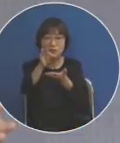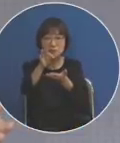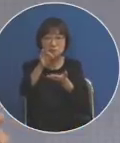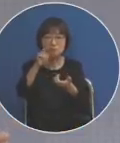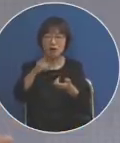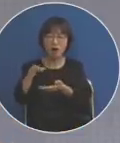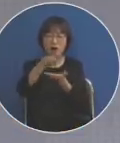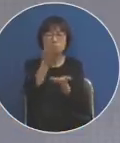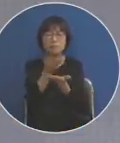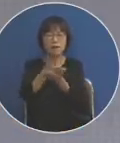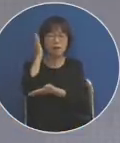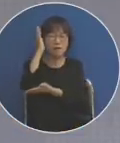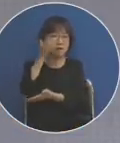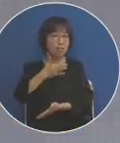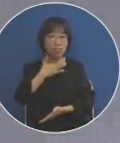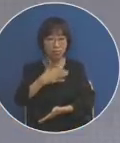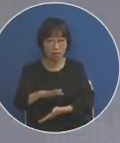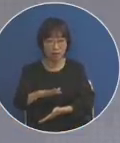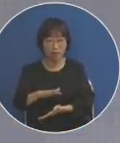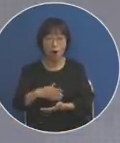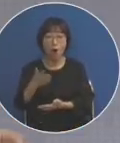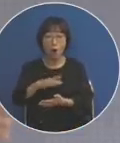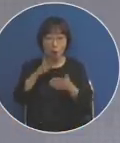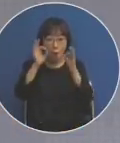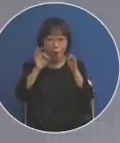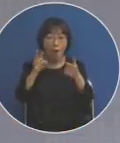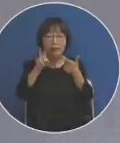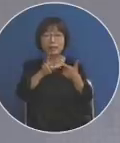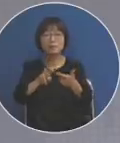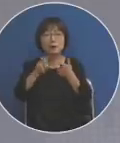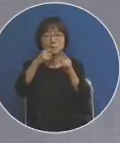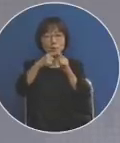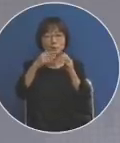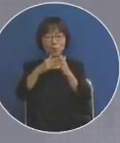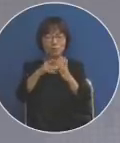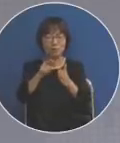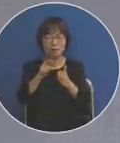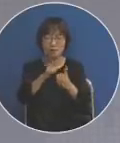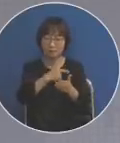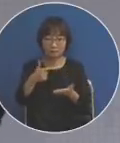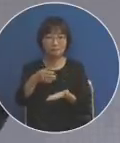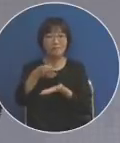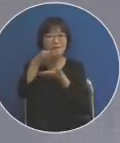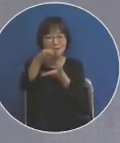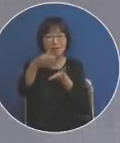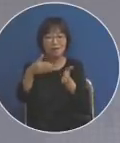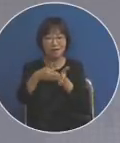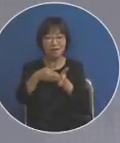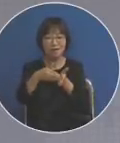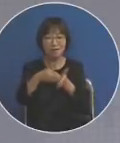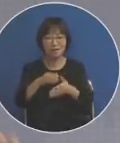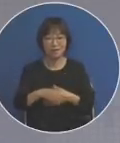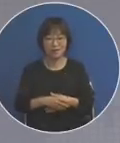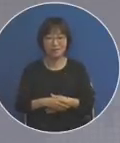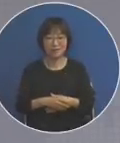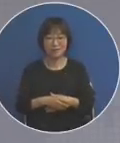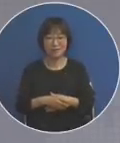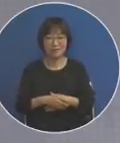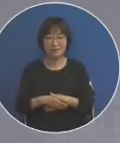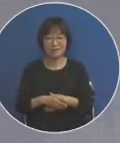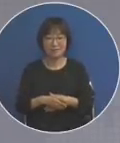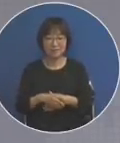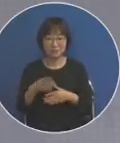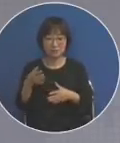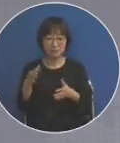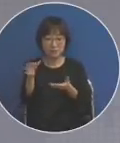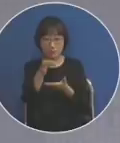We don't emphasize it at all. It is the Emmanuel Church. 물론 그런 뭐 결과 숫자 가지고 뭐 하느냐 하는 건 아니지만은 그거는 결과니까요. And of course, we're not